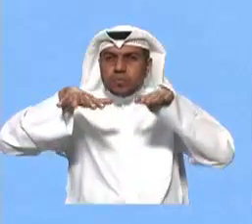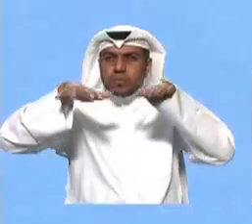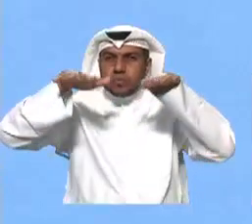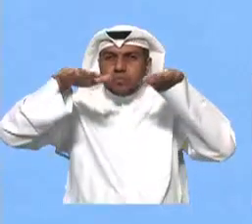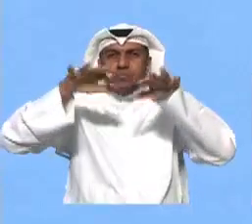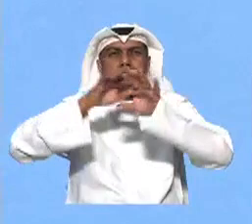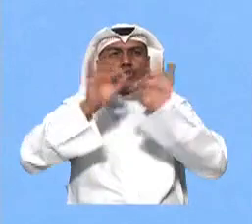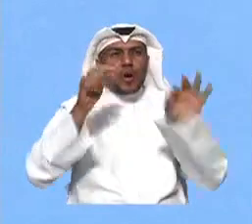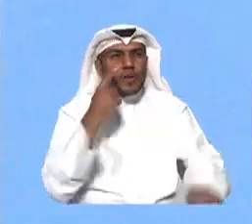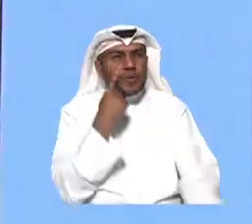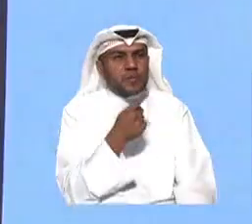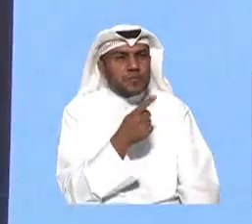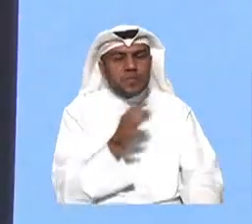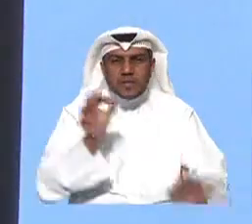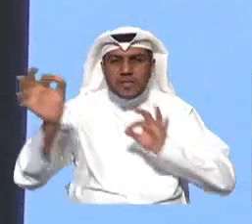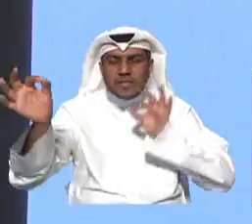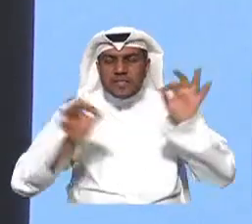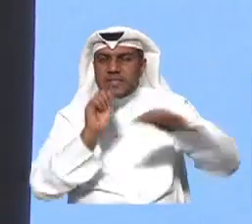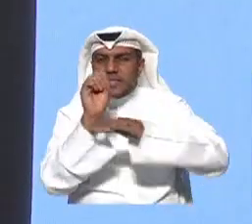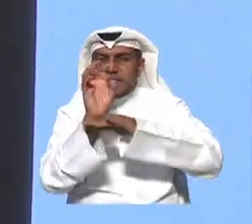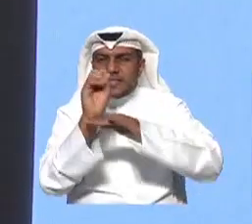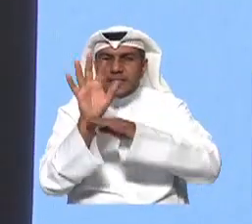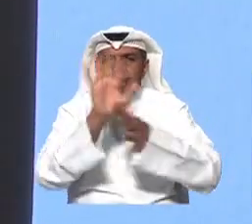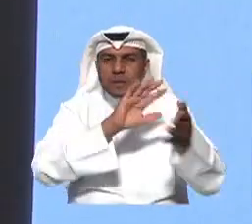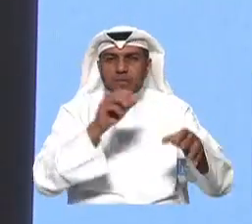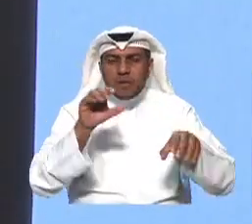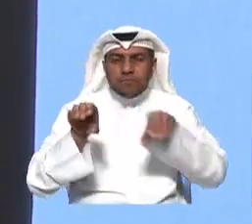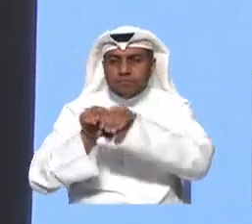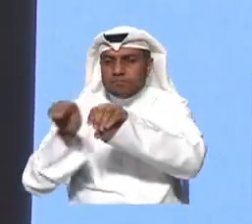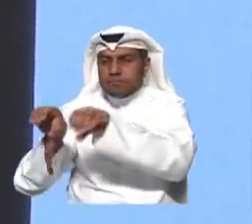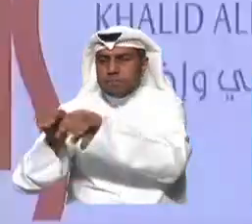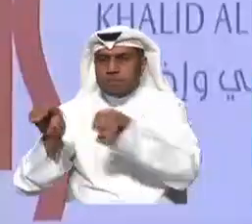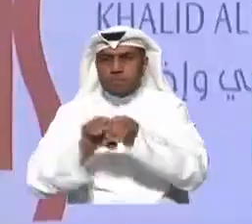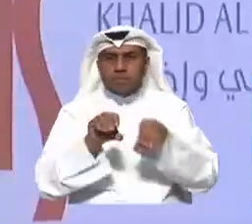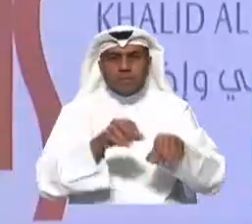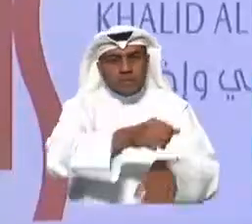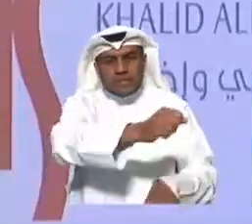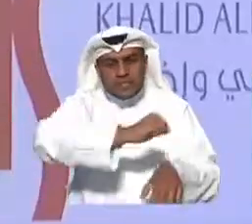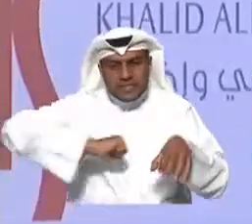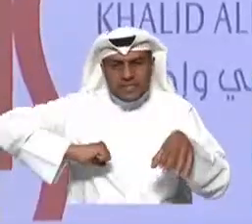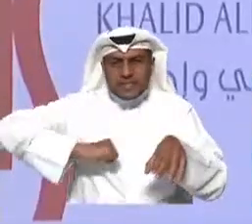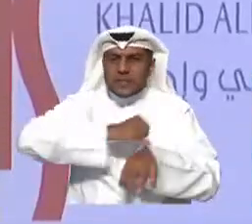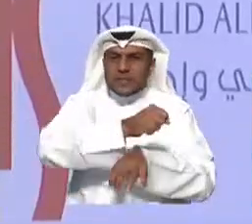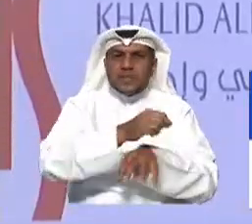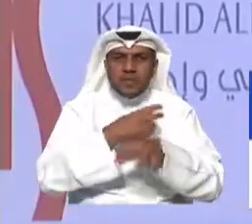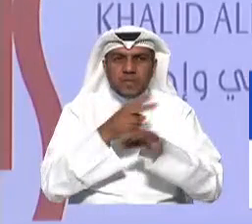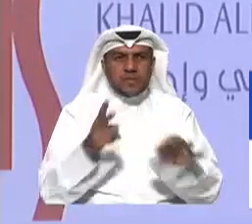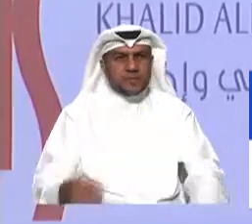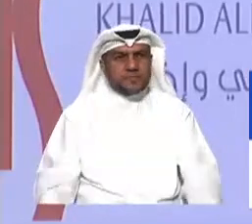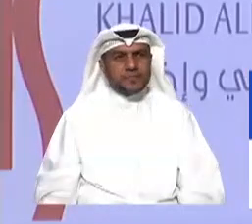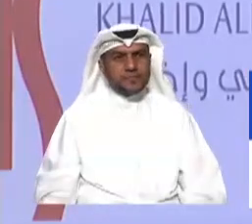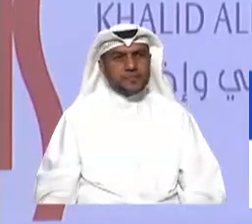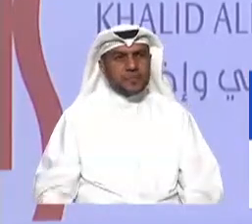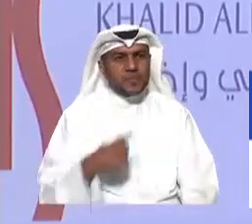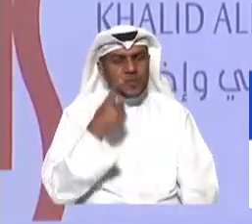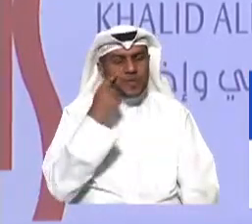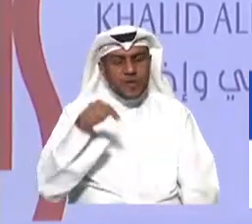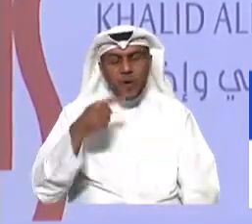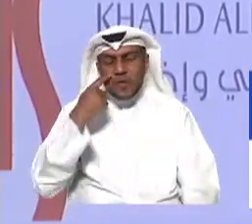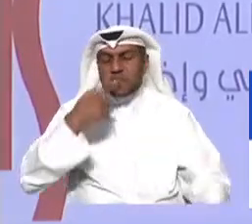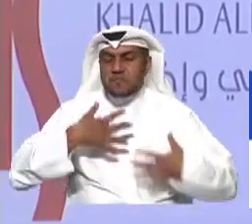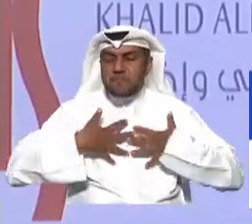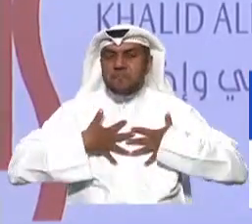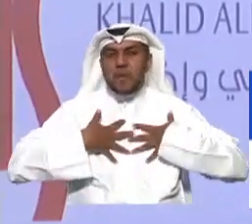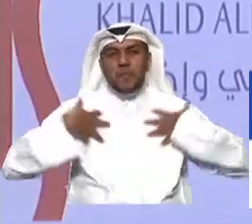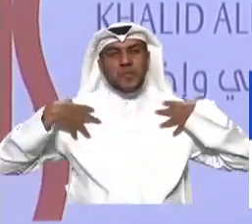الأجهزة والتحكم والربط بين المنشآت المائية. يسعدني اليوم إنجاز هذا المشروع الحيوي الذي يمثل